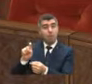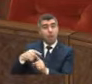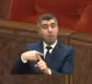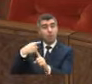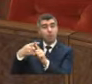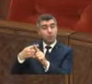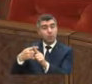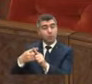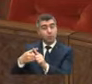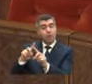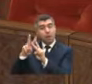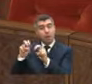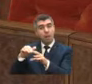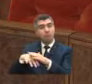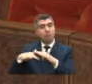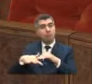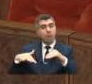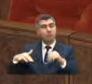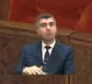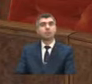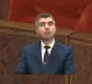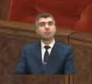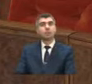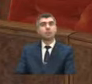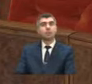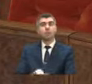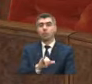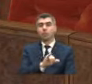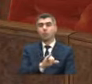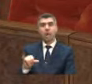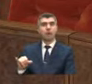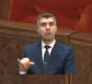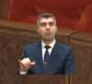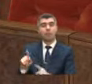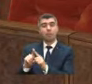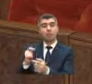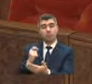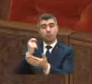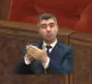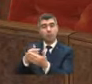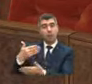للمراقبة ديالكم. لكن إحنا جاهزين أيضا، لا يعطى أي استثمار